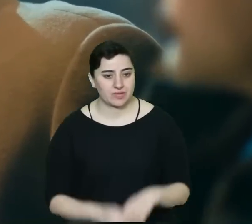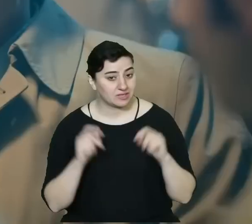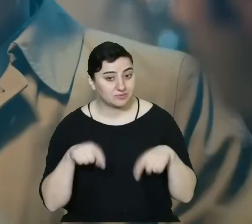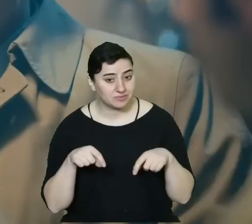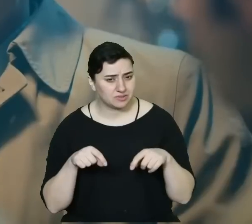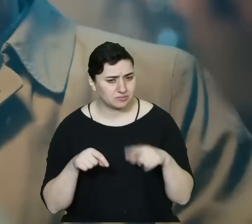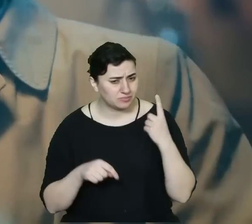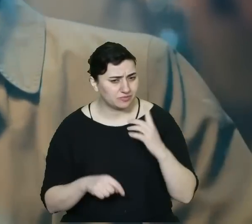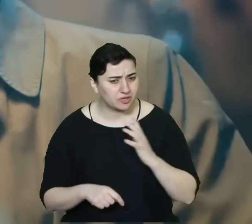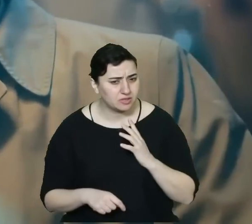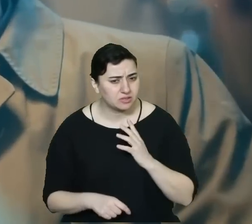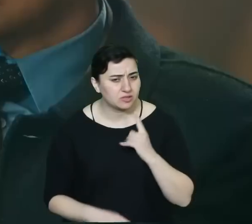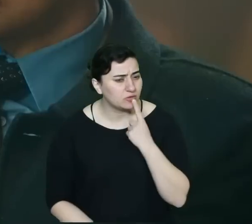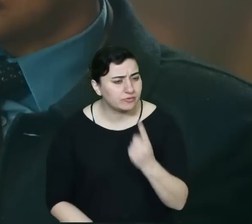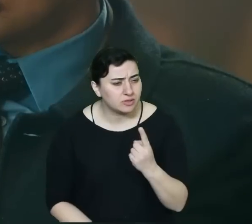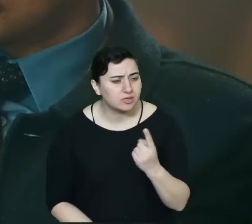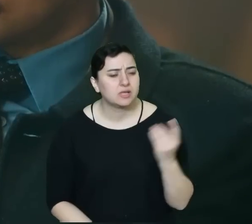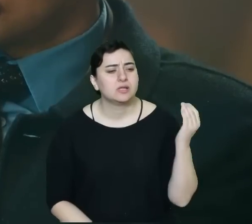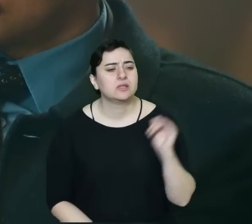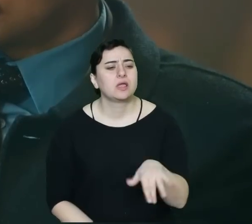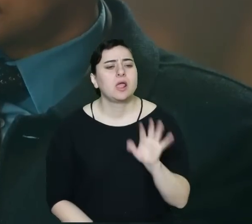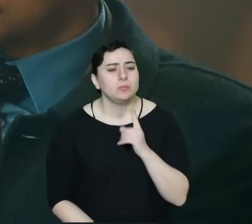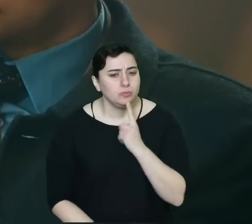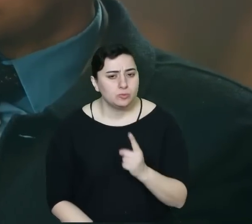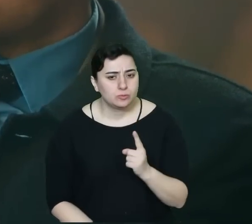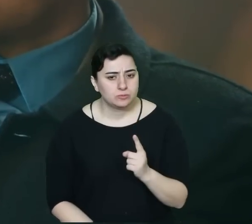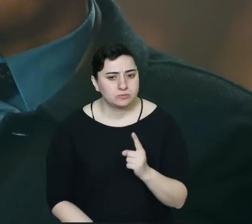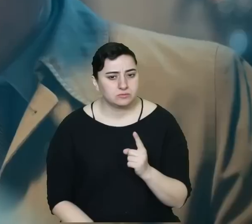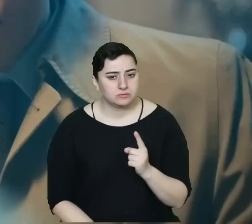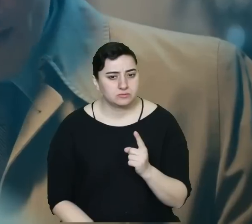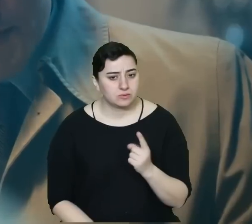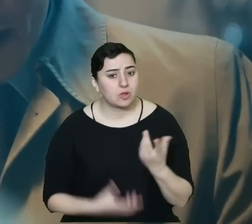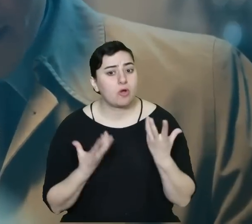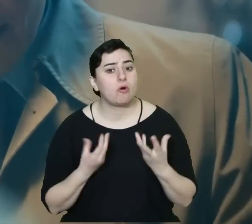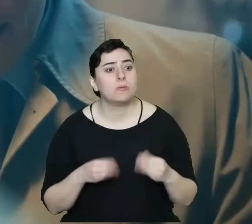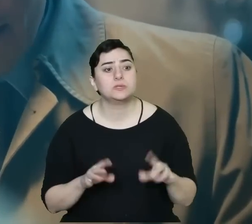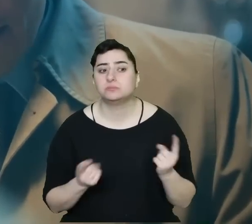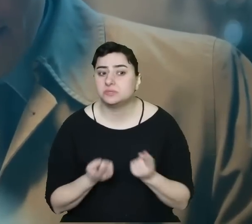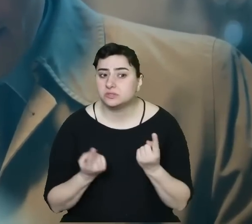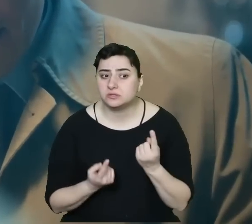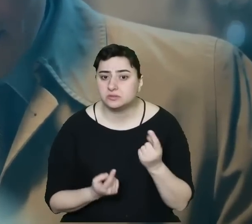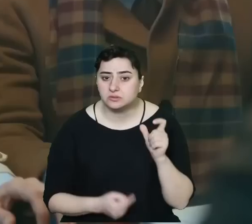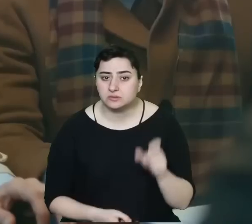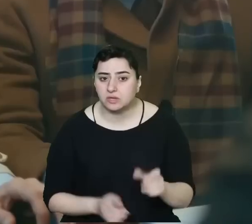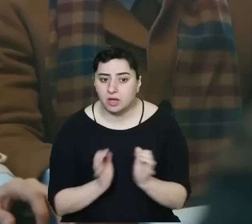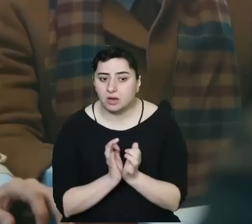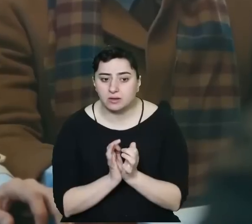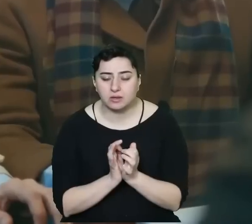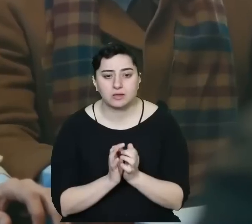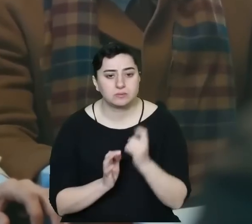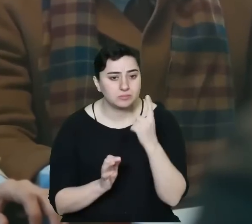şimdi. Lütfen gelmeyi sürür. Olamaz bir hanede.